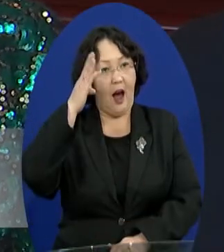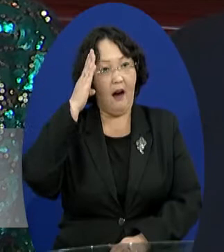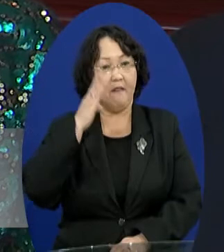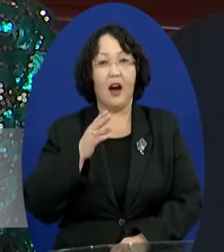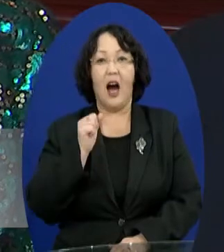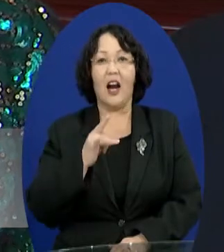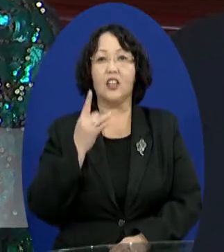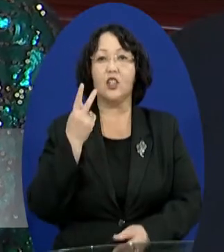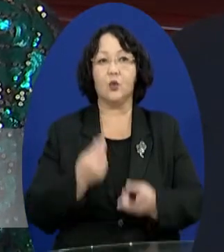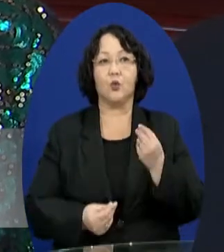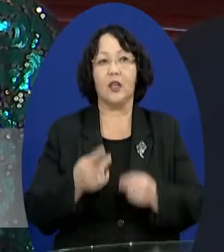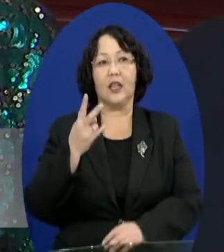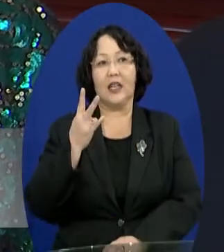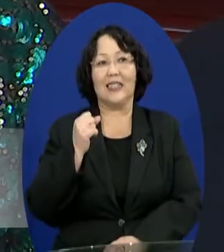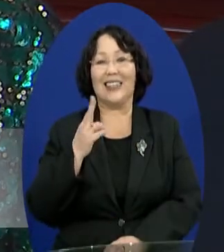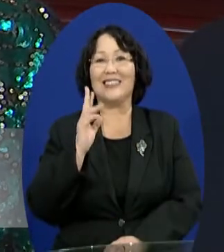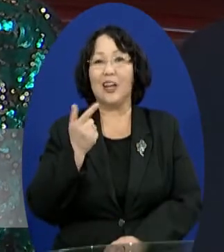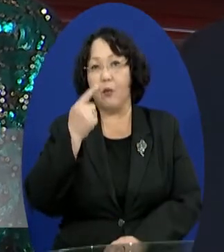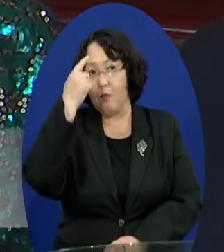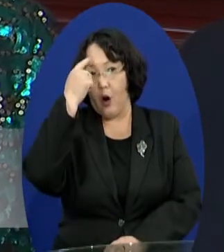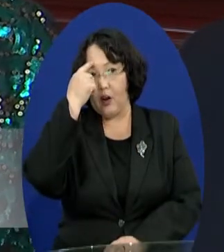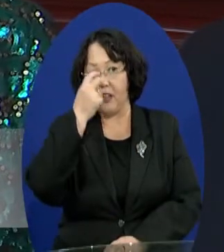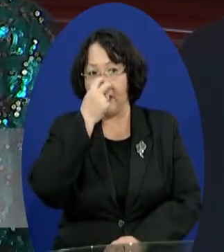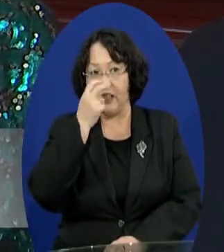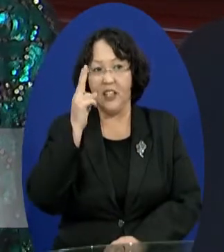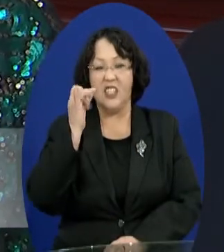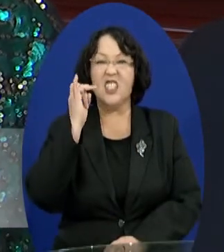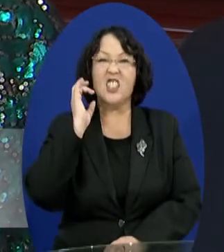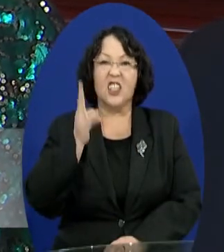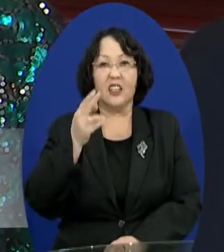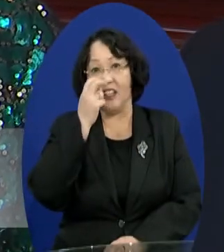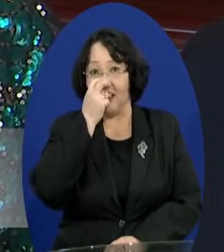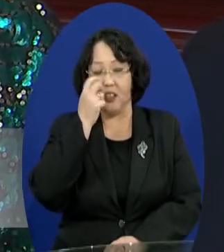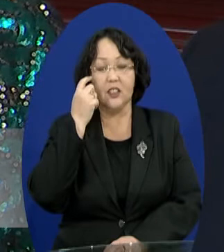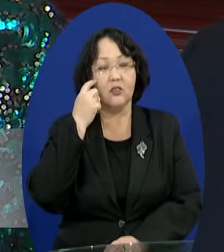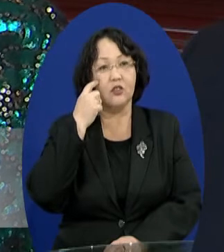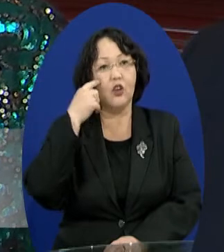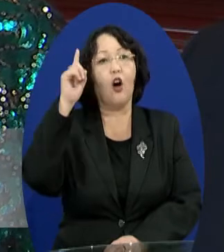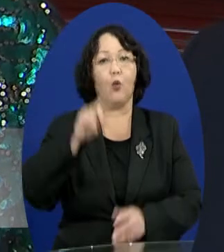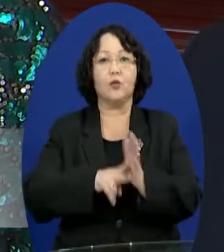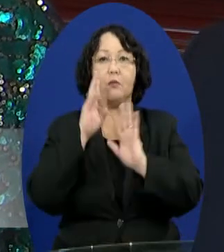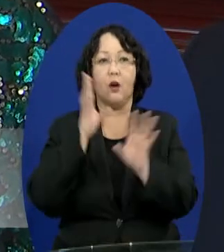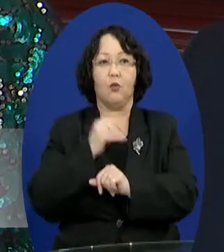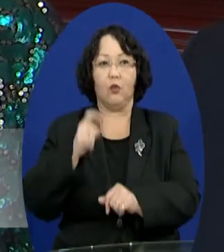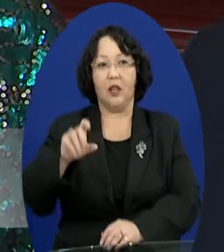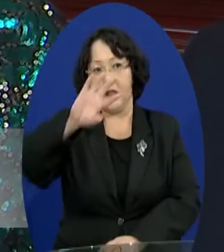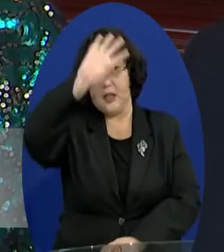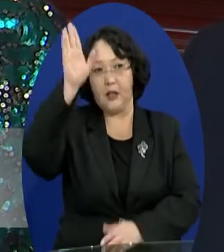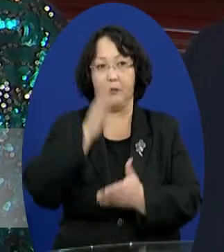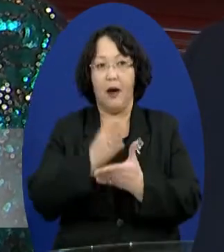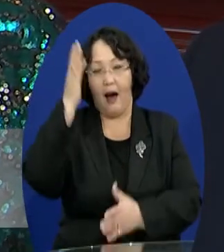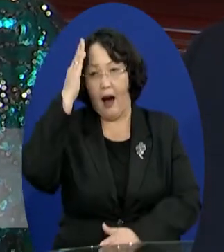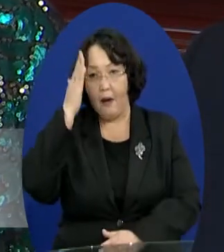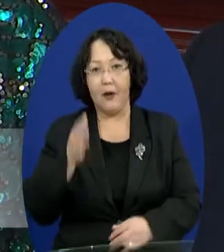Ардын жүжигч нацаг Монголын циркийг үүсгэн байгуулсан хүний нэг. Тэгээд Тэнгэрт байгаа аав да, хань да